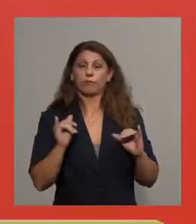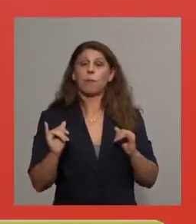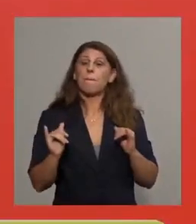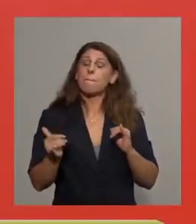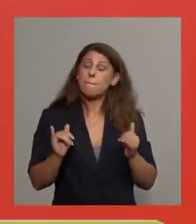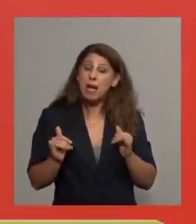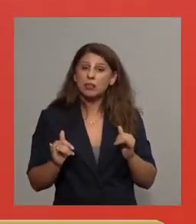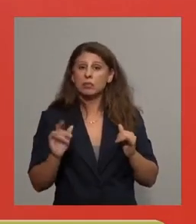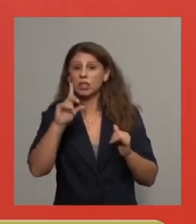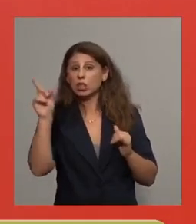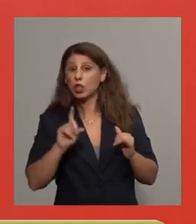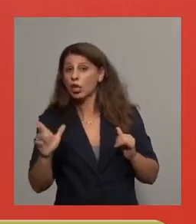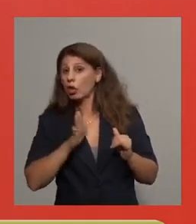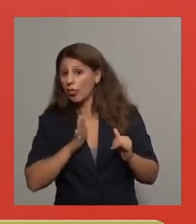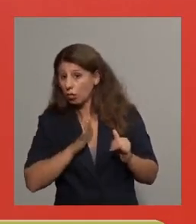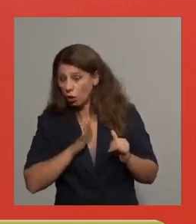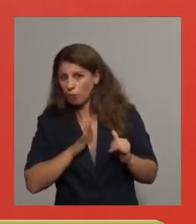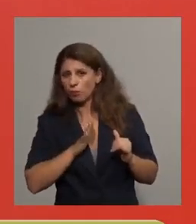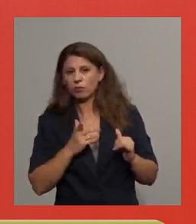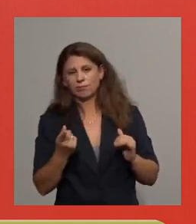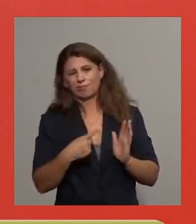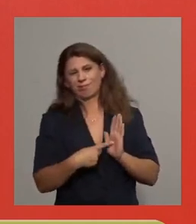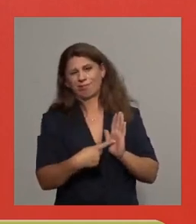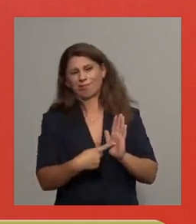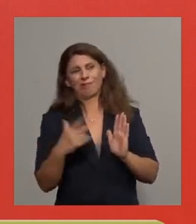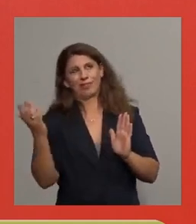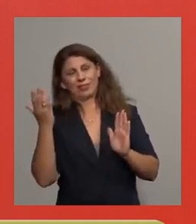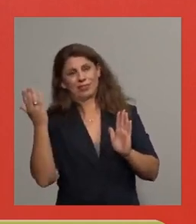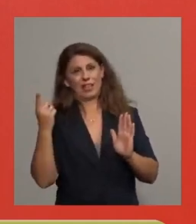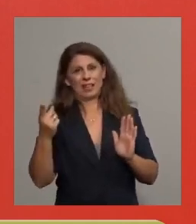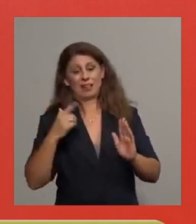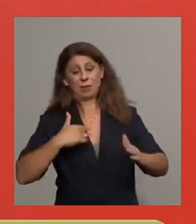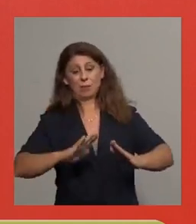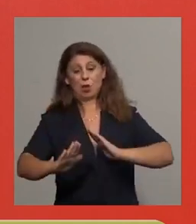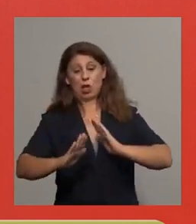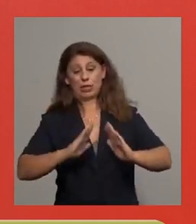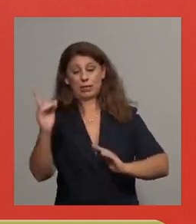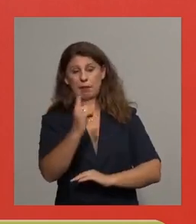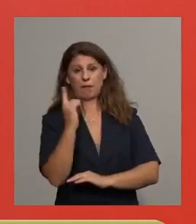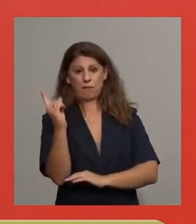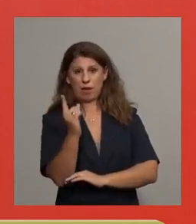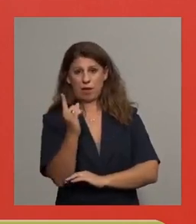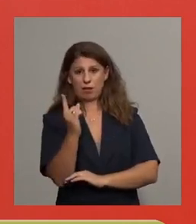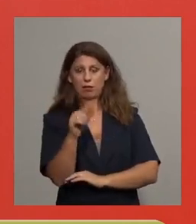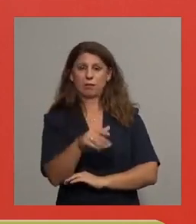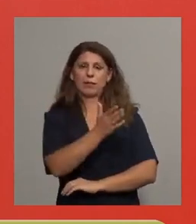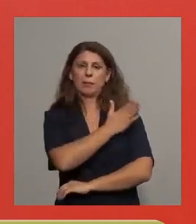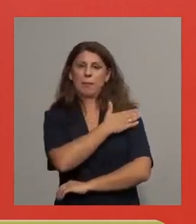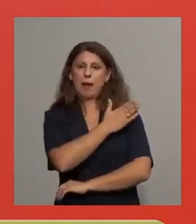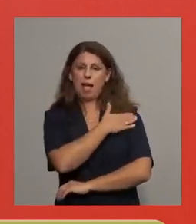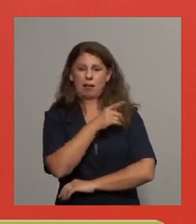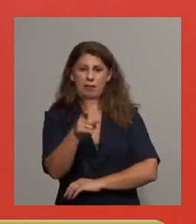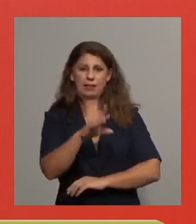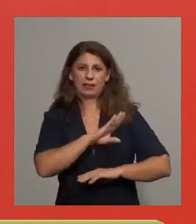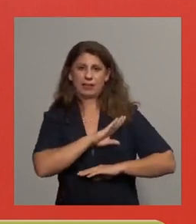παίζοντας με τις ζωές των κατοίκων και παριστάνουν μάλιστα και τους προστάτες του περιβάλλοντος με τις πλάτες